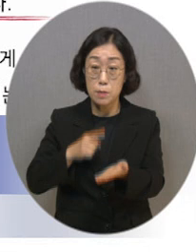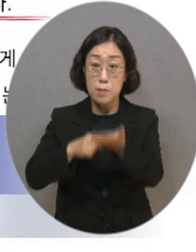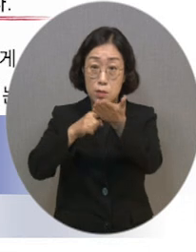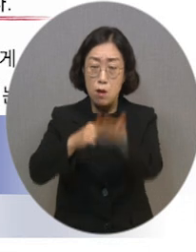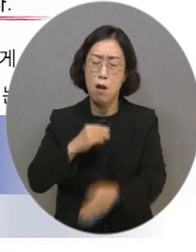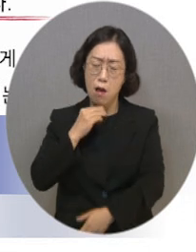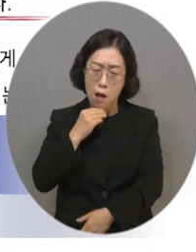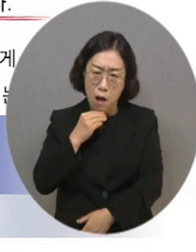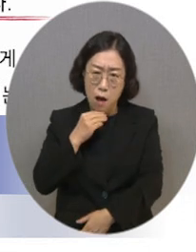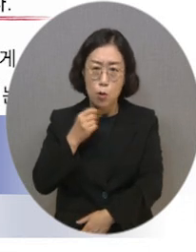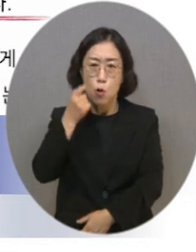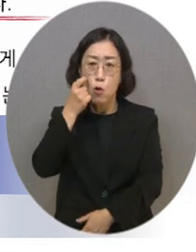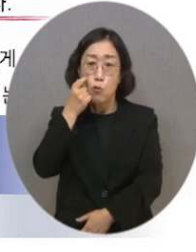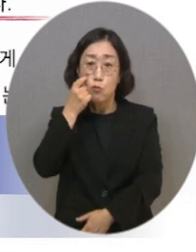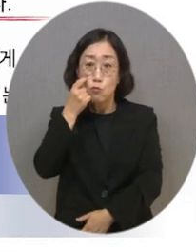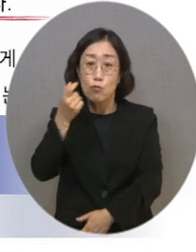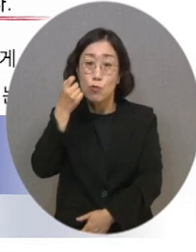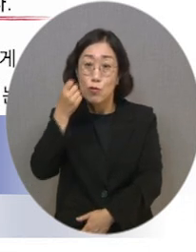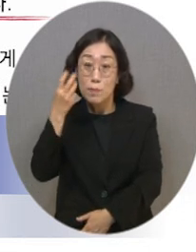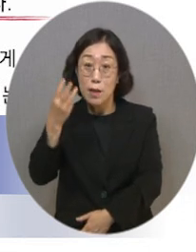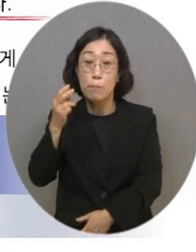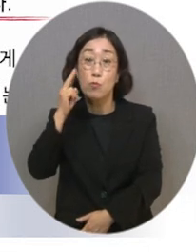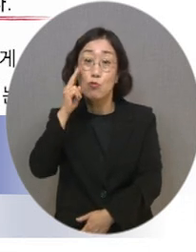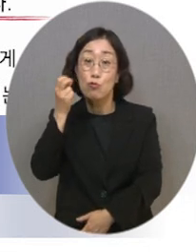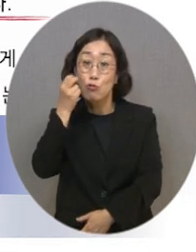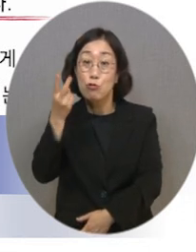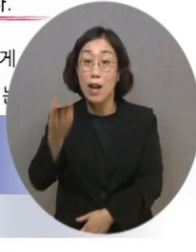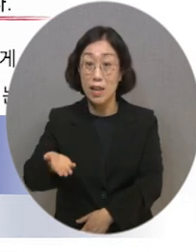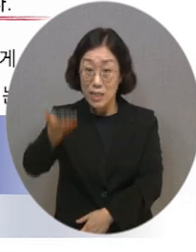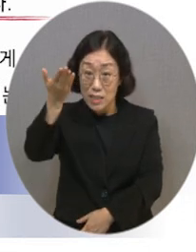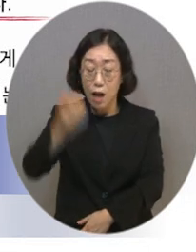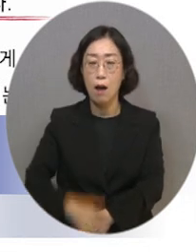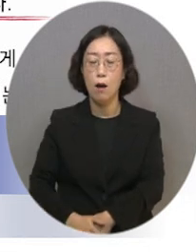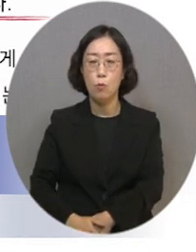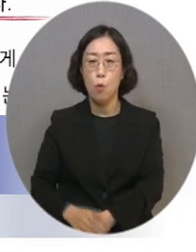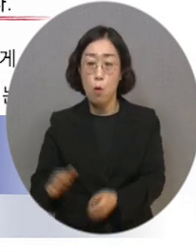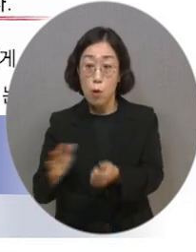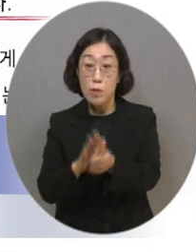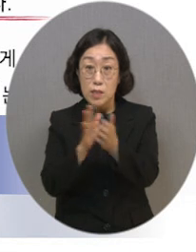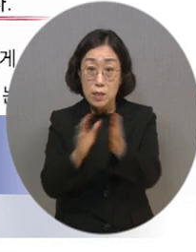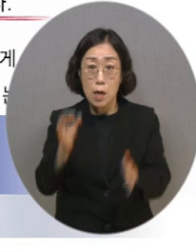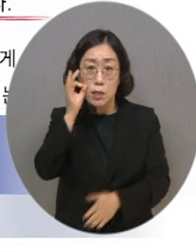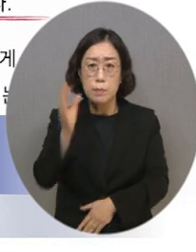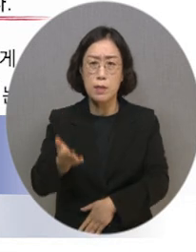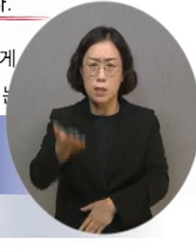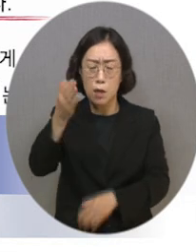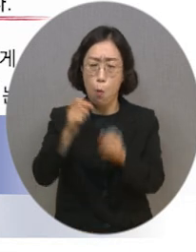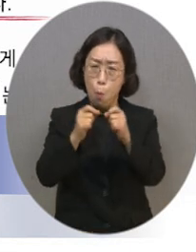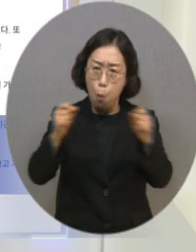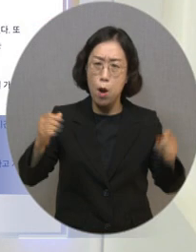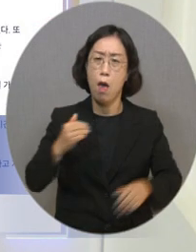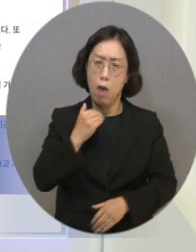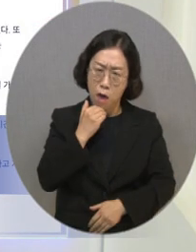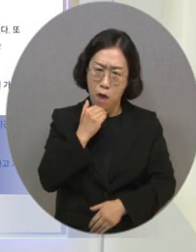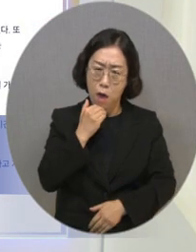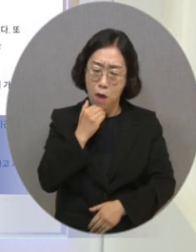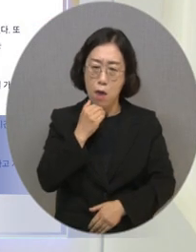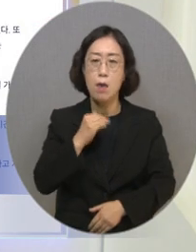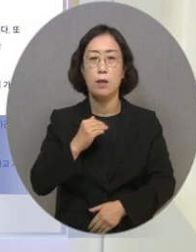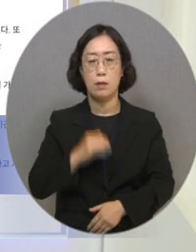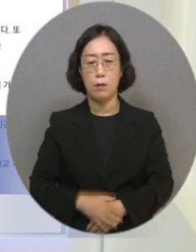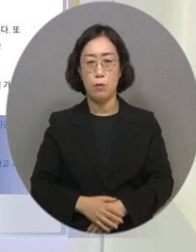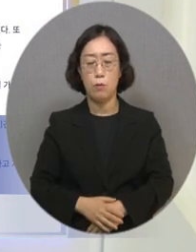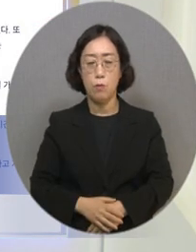대기 시간이 평균 63일 걸리고 서비스 시작까지는 11일이 수용되고 있었습니다